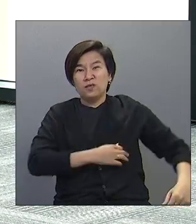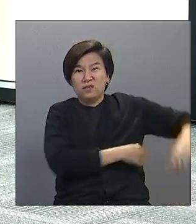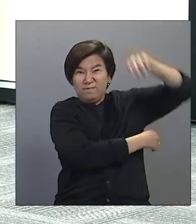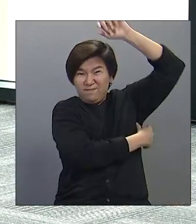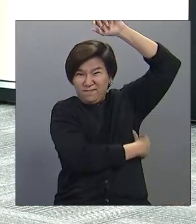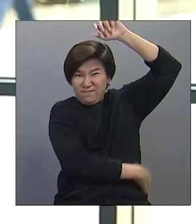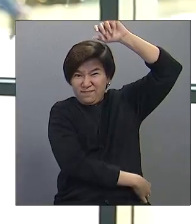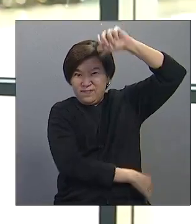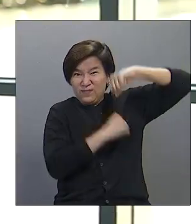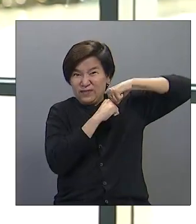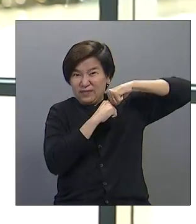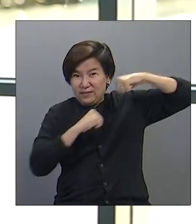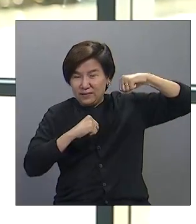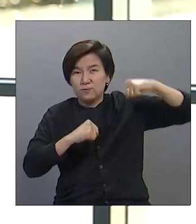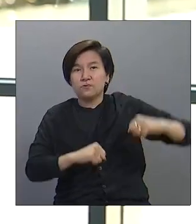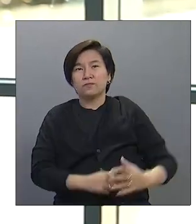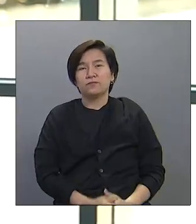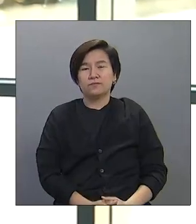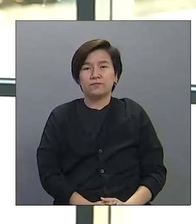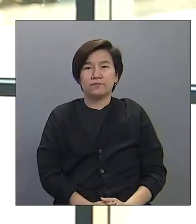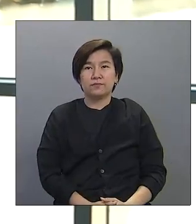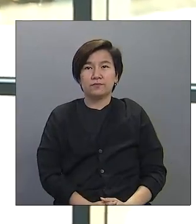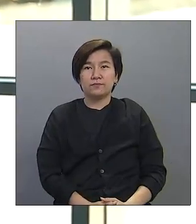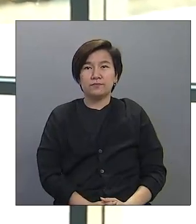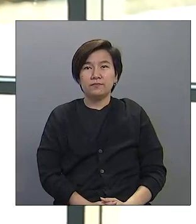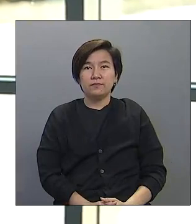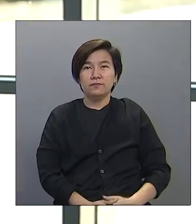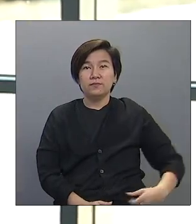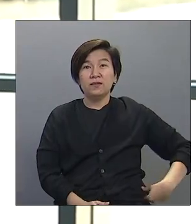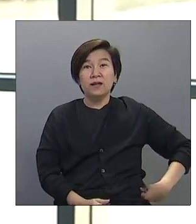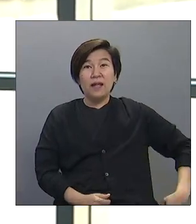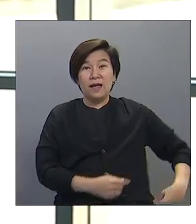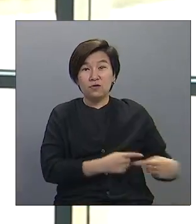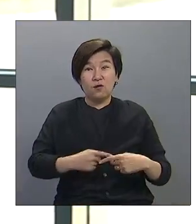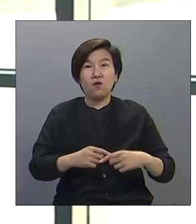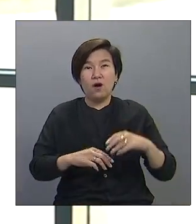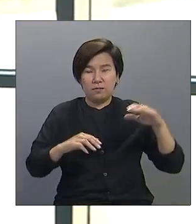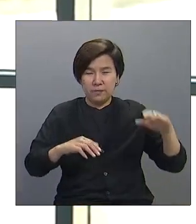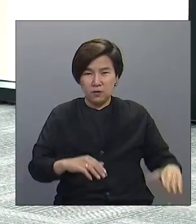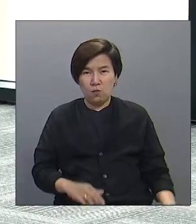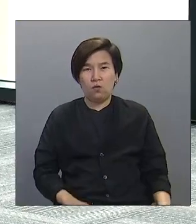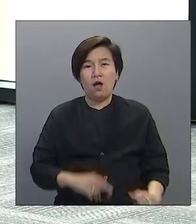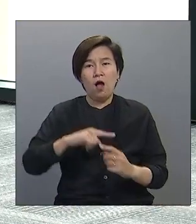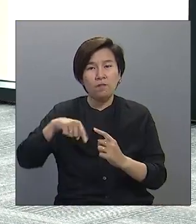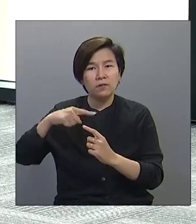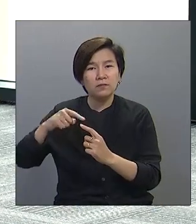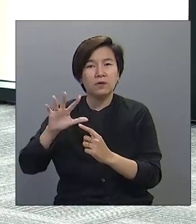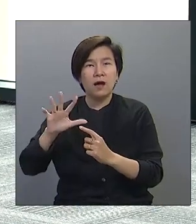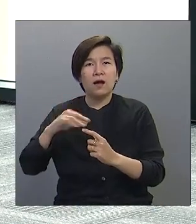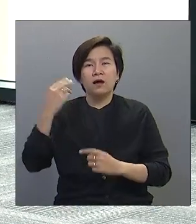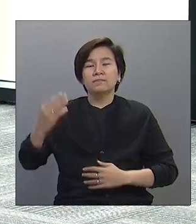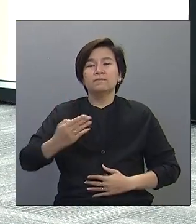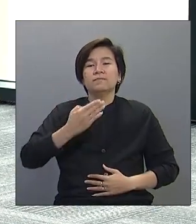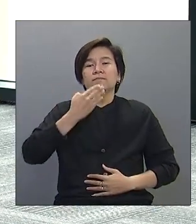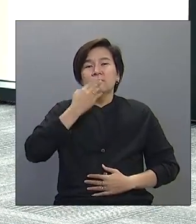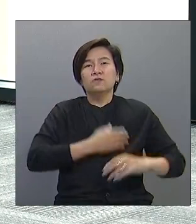าวและกลับมาตรงกลางนะคะและค่อยๆเอามือลงก่อนลองดูอีกรอบนึงนะคะหายใจเข้าค่ะยกตัว